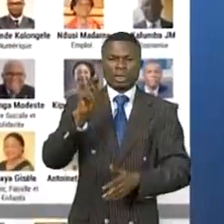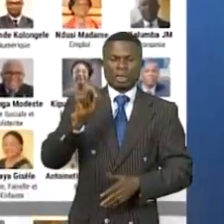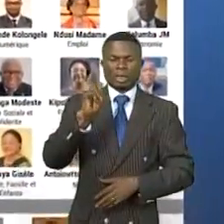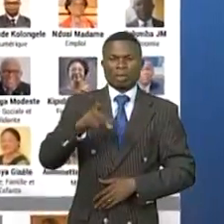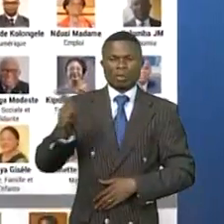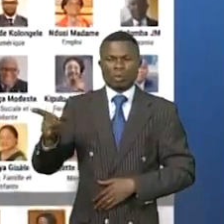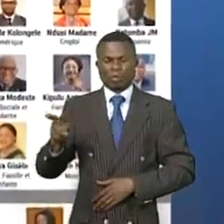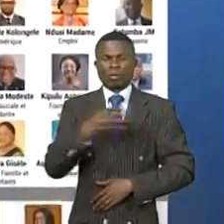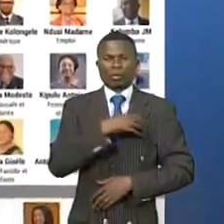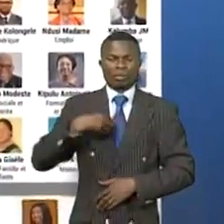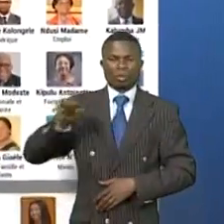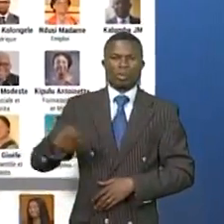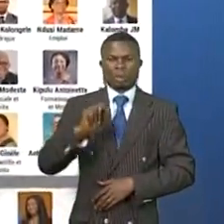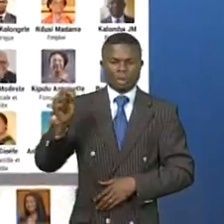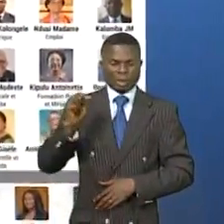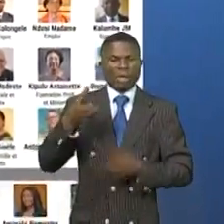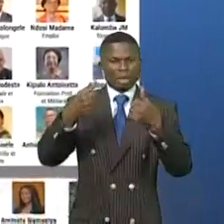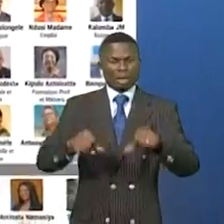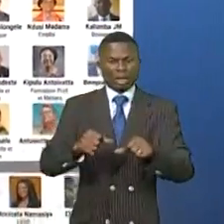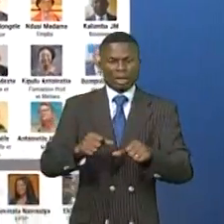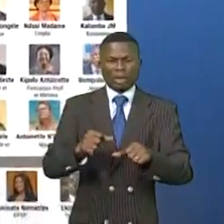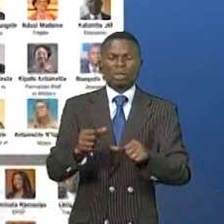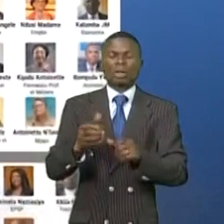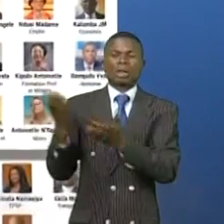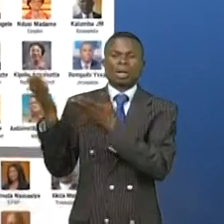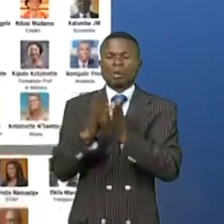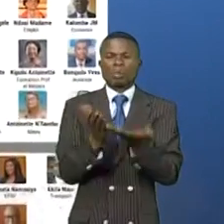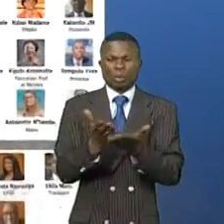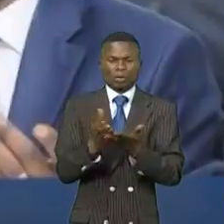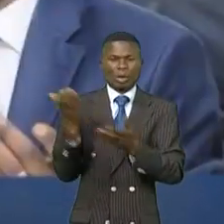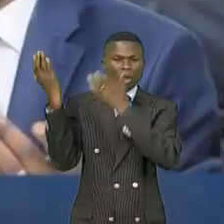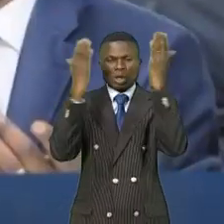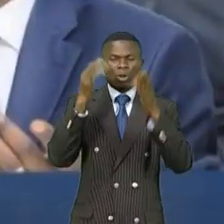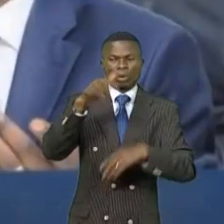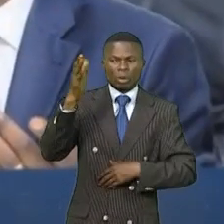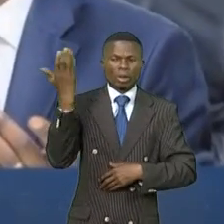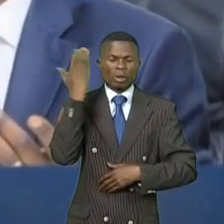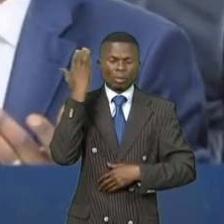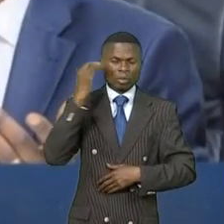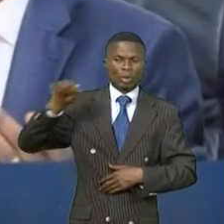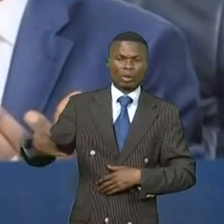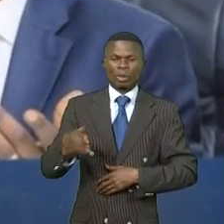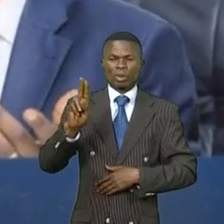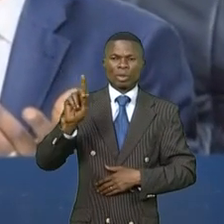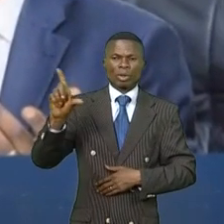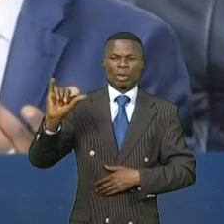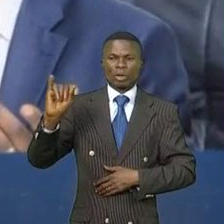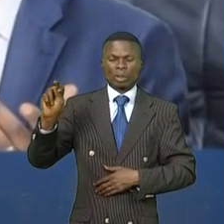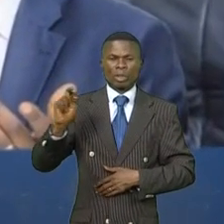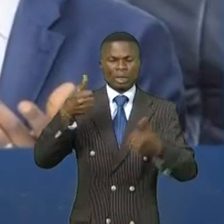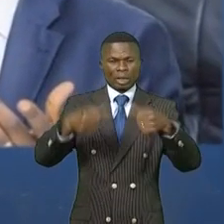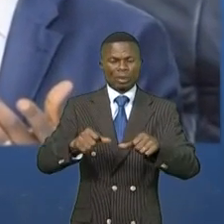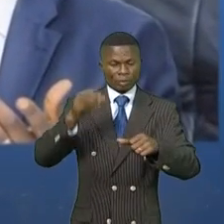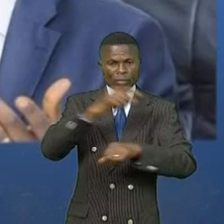Jean-Lucien Boussatongba garde son portefeuille au commerce extérieur. Même situation pour Julien Paluku Kaongia qui reste au